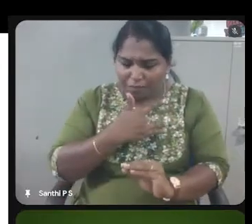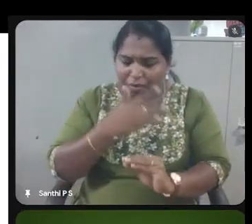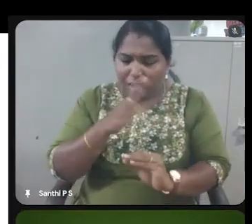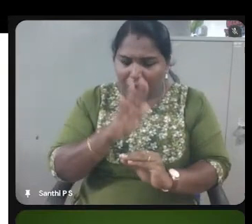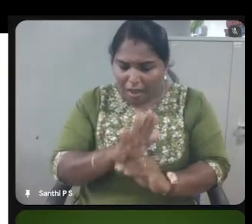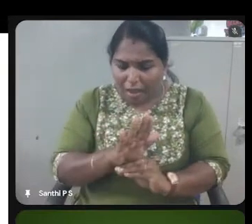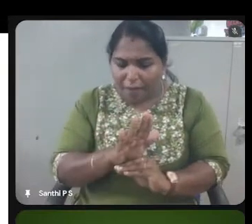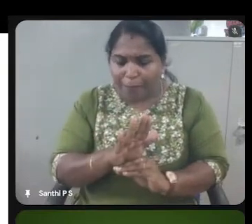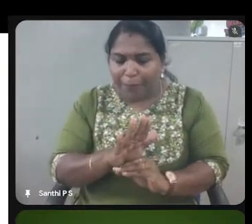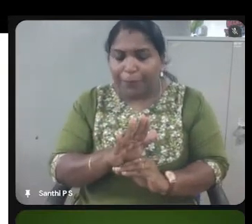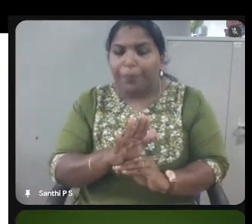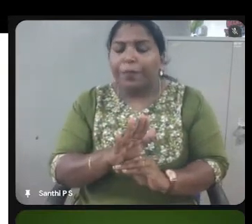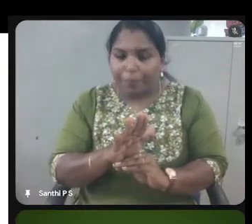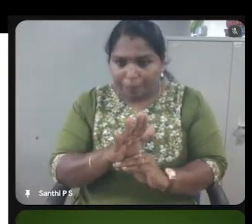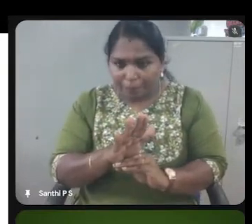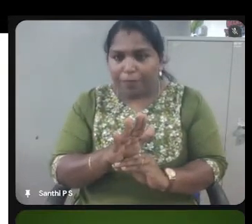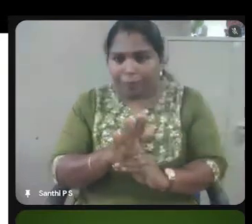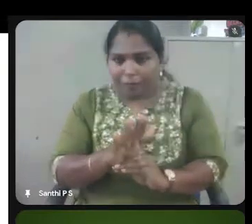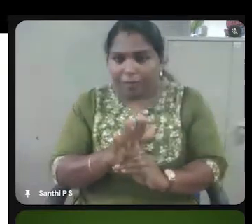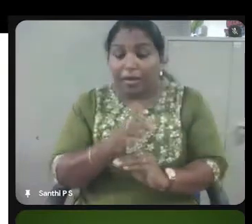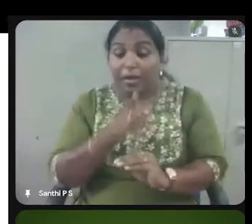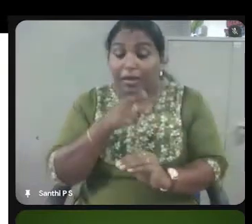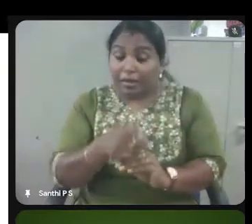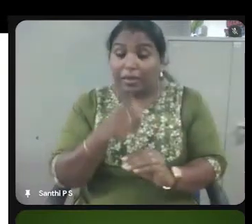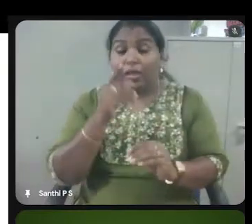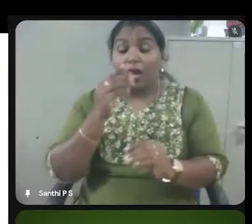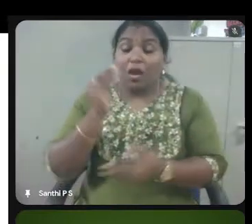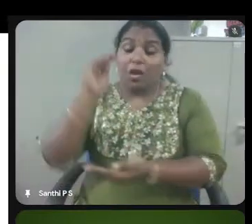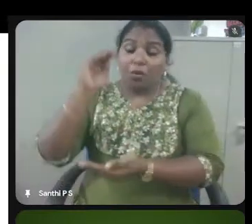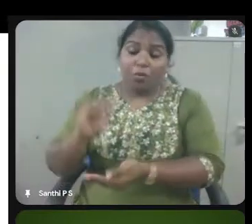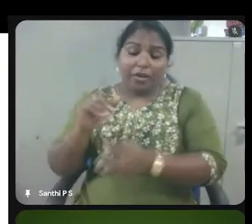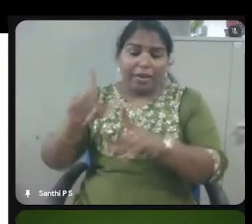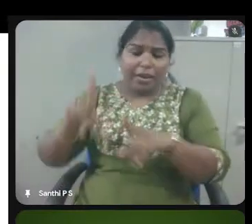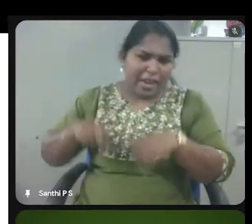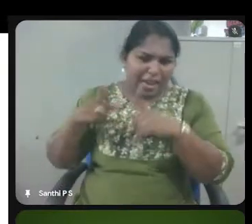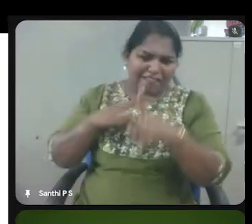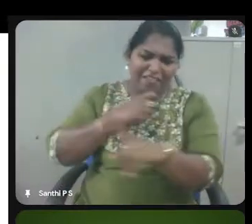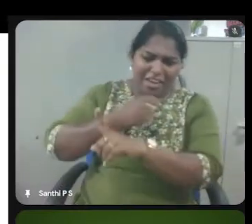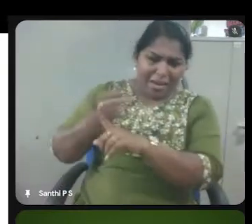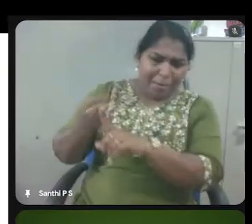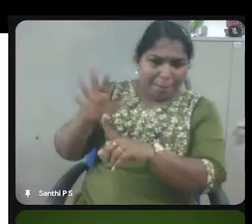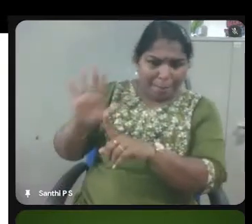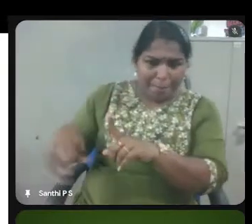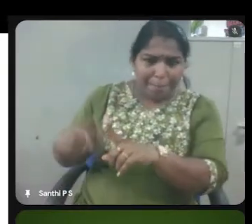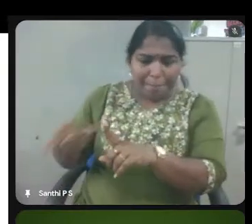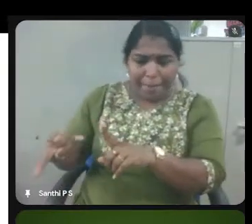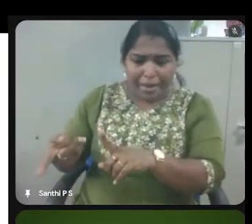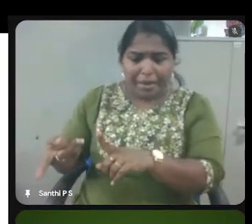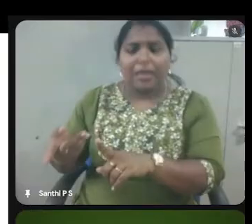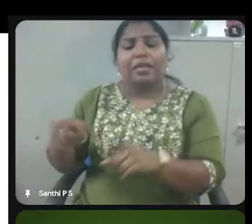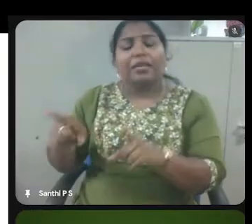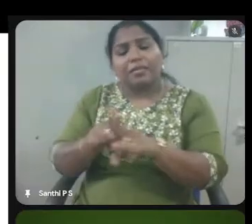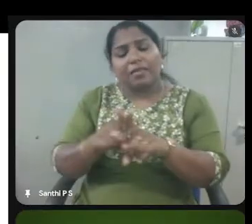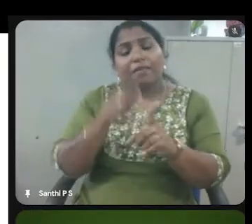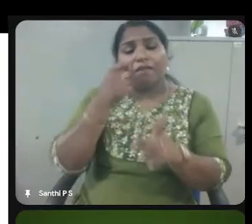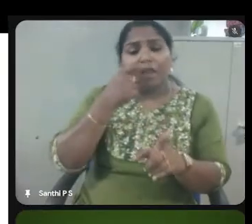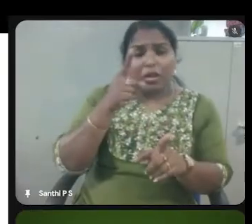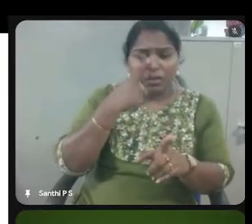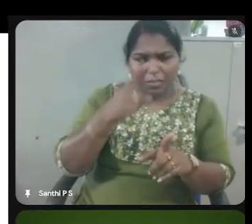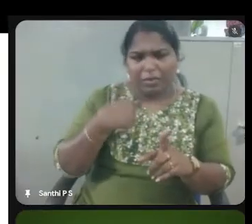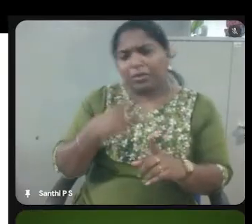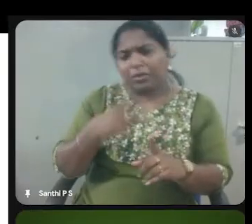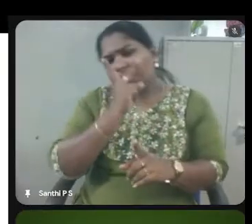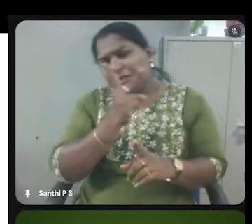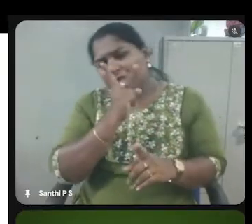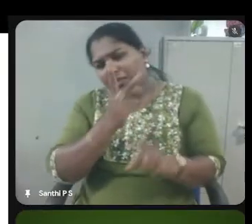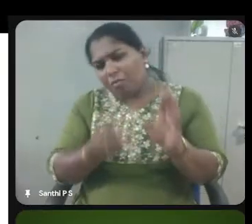മനസ്സിലാവും സ്ക്രീൻ മാത്രമാണെങ്കിൽ അത് കാരണം ഒരു കുട്ടി ചെയ്യേണ്ട കാര്യങ്ങൾ അല്ലെങ്കിൽ മുതിർന്നവരും ചെയ്യേണ്ട കാര്യം ചെയ്യുന്നില്ലെങ്കിൽ അവിടെ